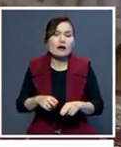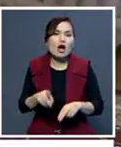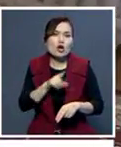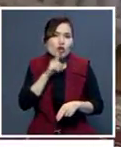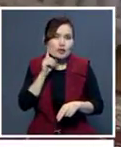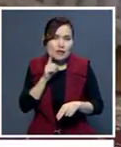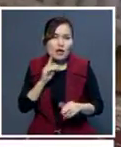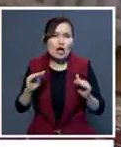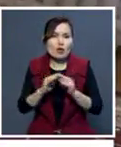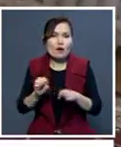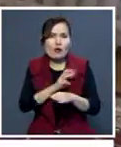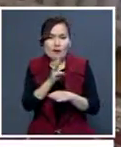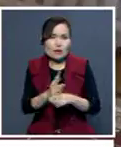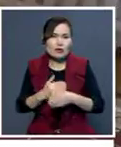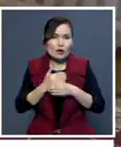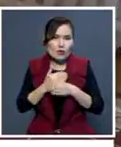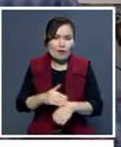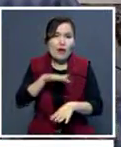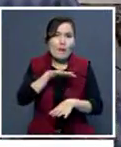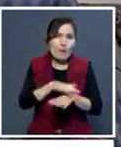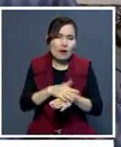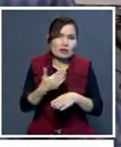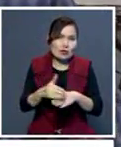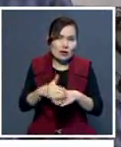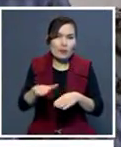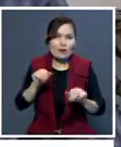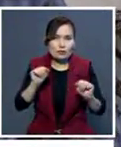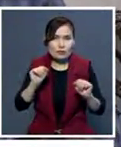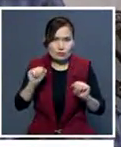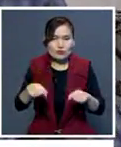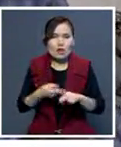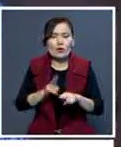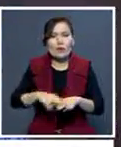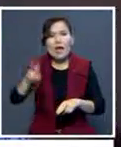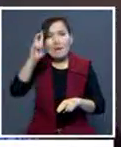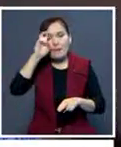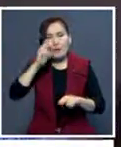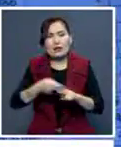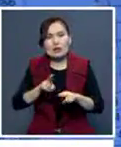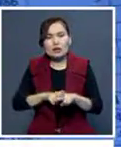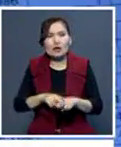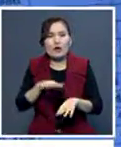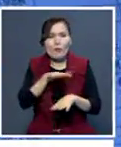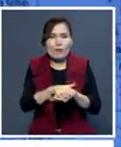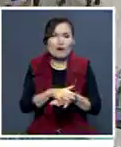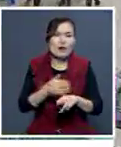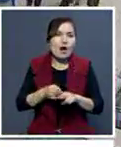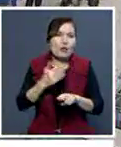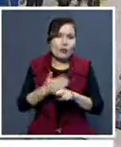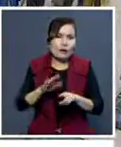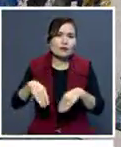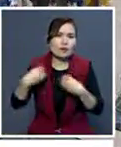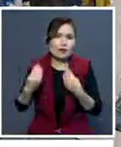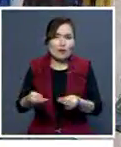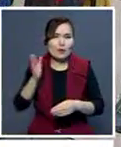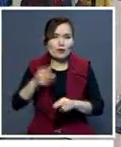әртүрлі болады. Екіншіден, сапалы білім. Осы ретте мемлекеттік гранттардың саны көбейтілмек. Отбасылық құндылықтар да